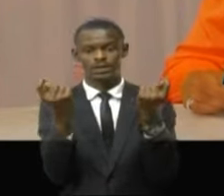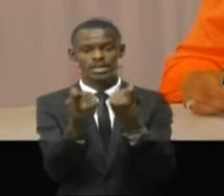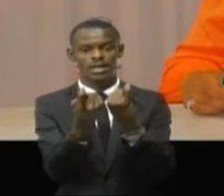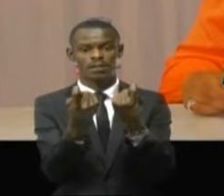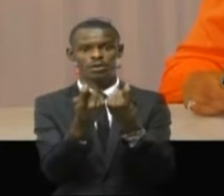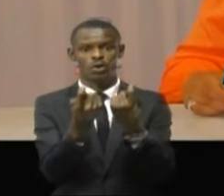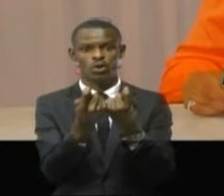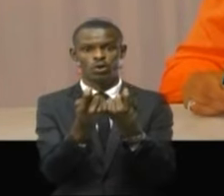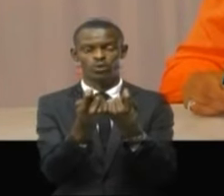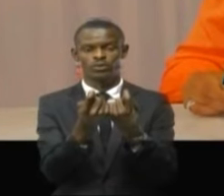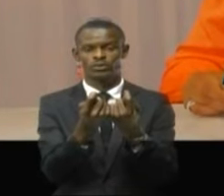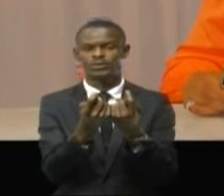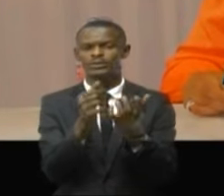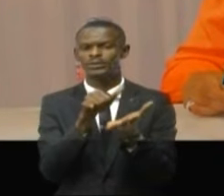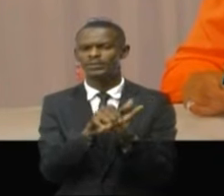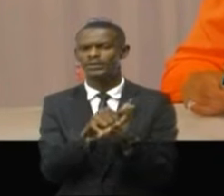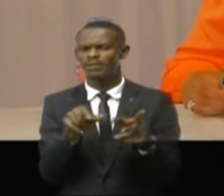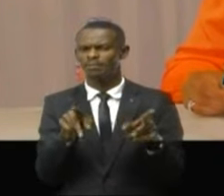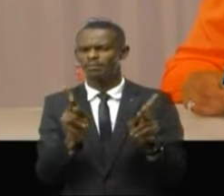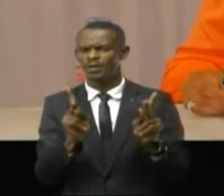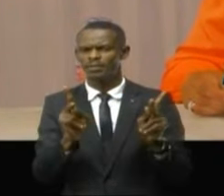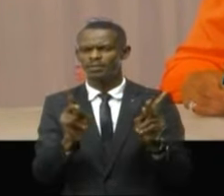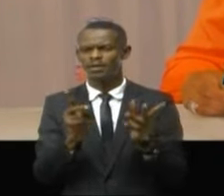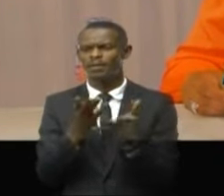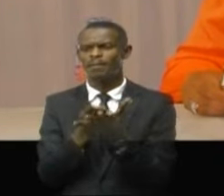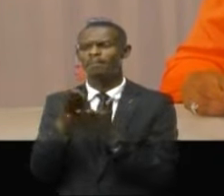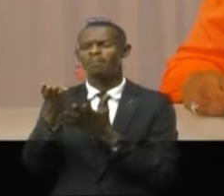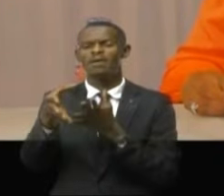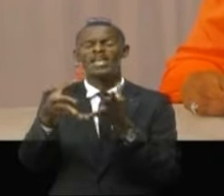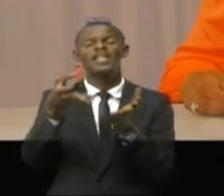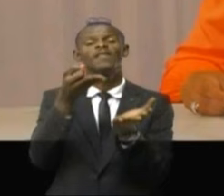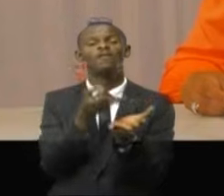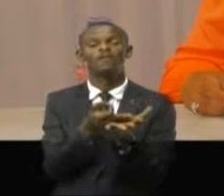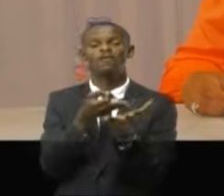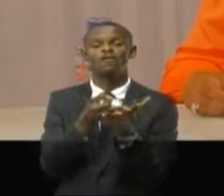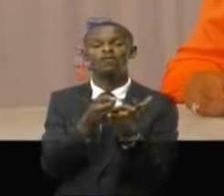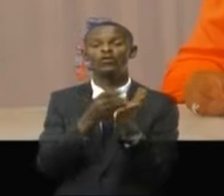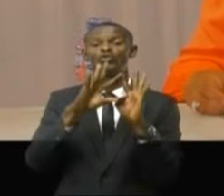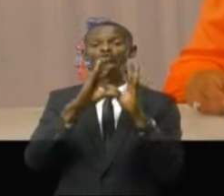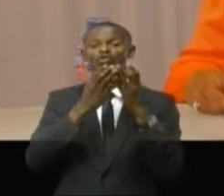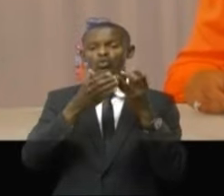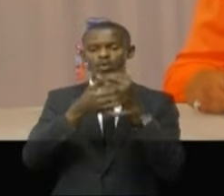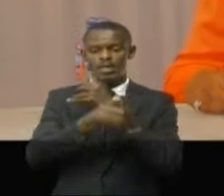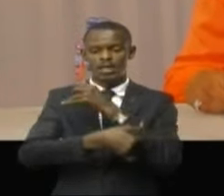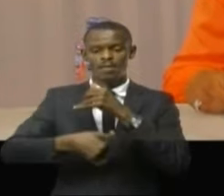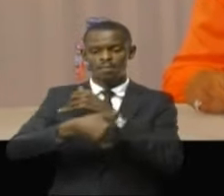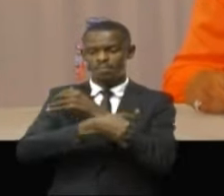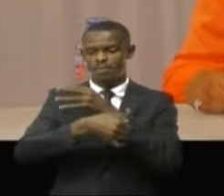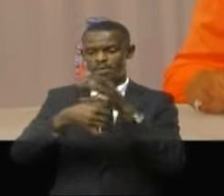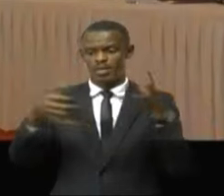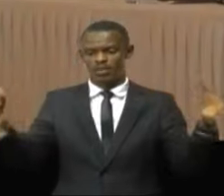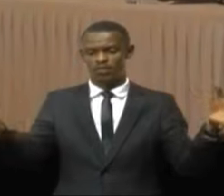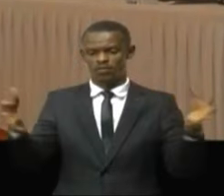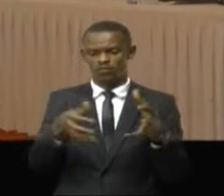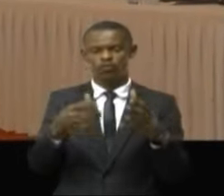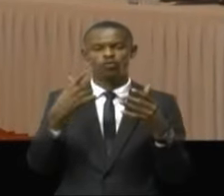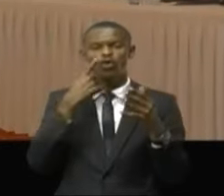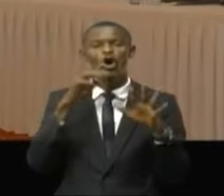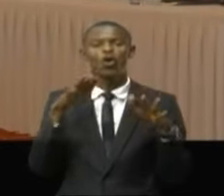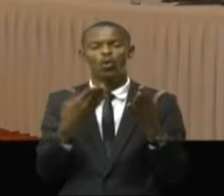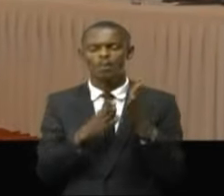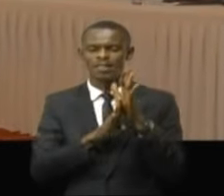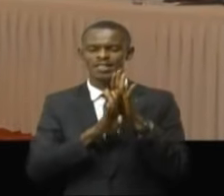toutes les parties prenantes ici représentées en faveur du développement de notre pays en passant par le développement du capital humain.